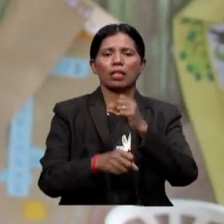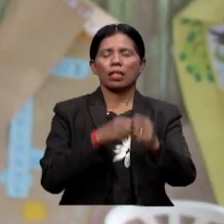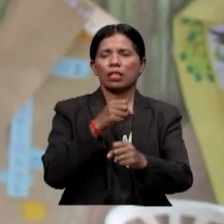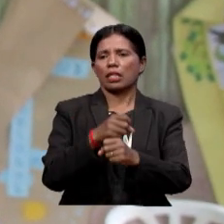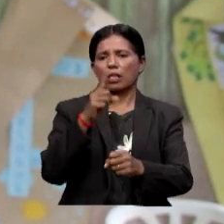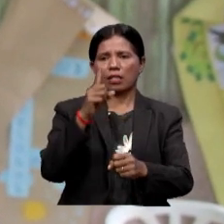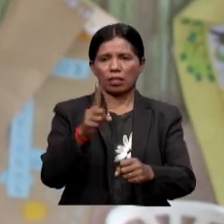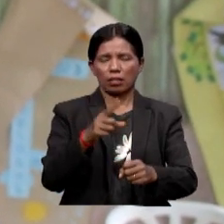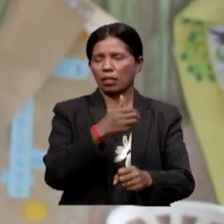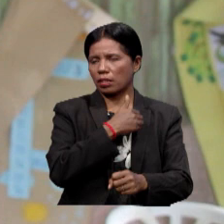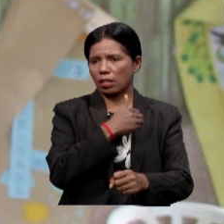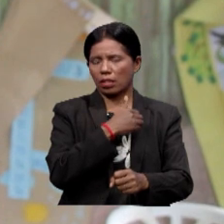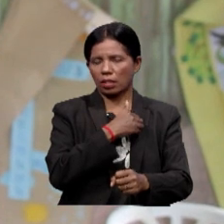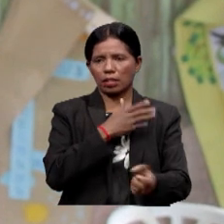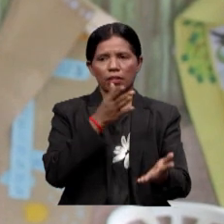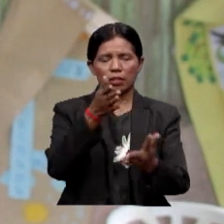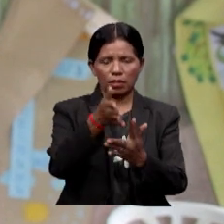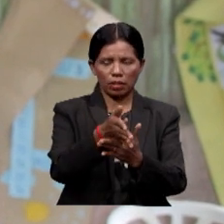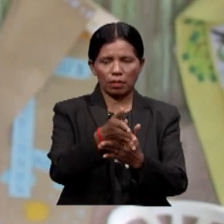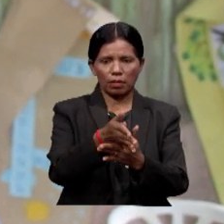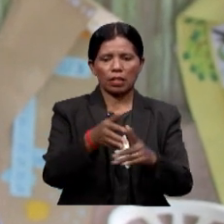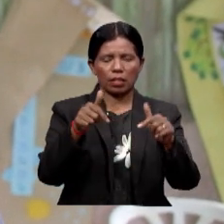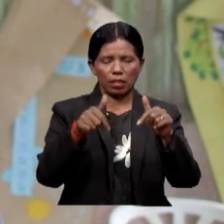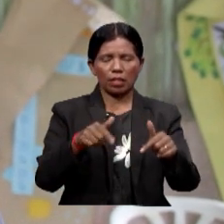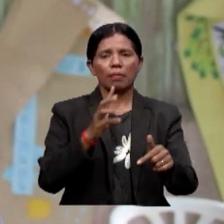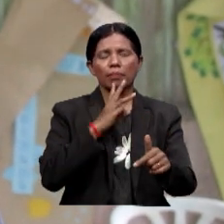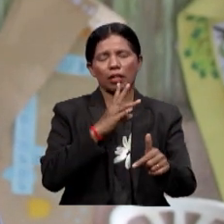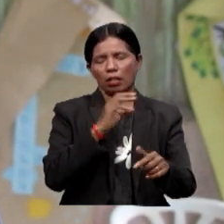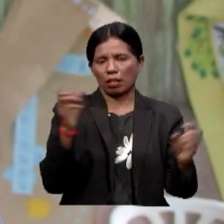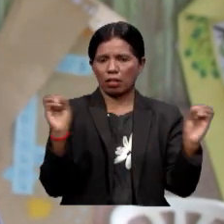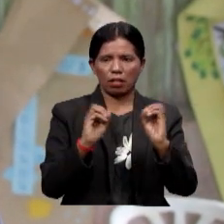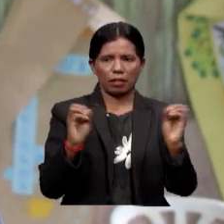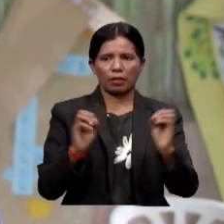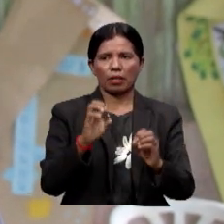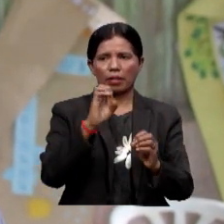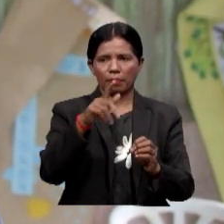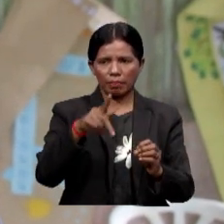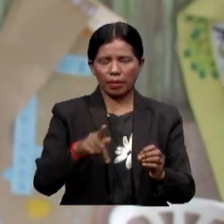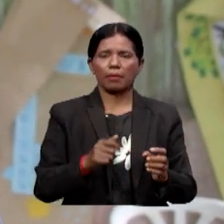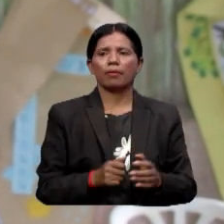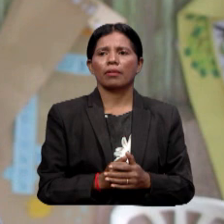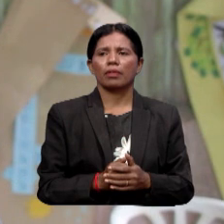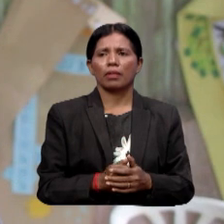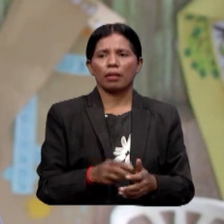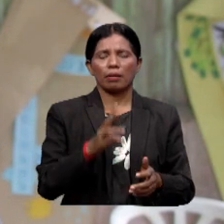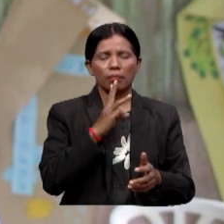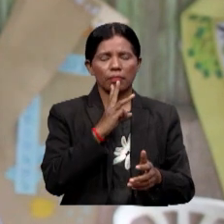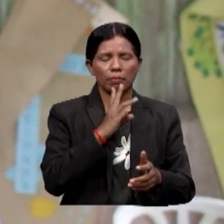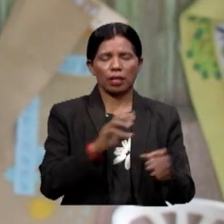resigona sedap tama iha ep be laudia tama te ep entau be file ene to